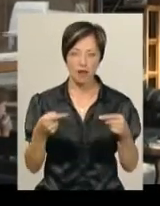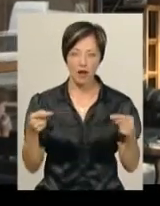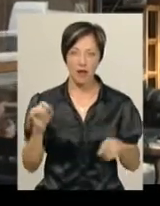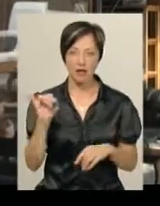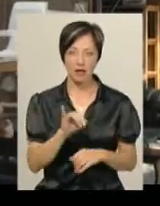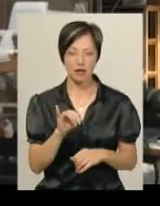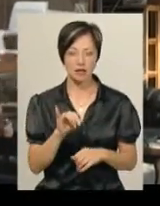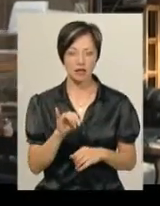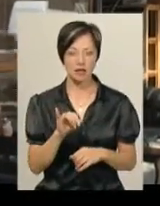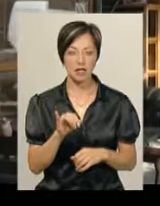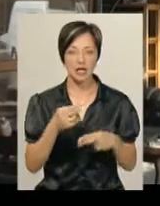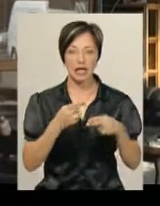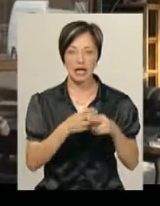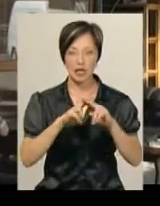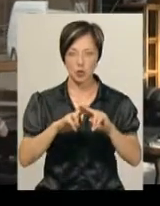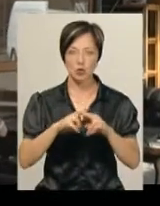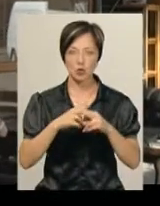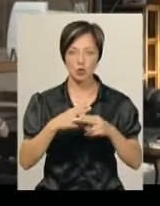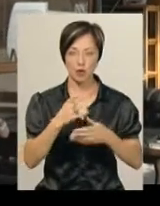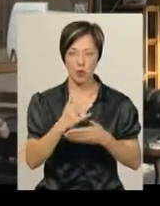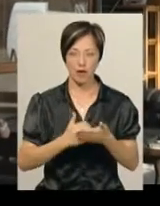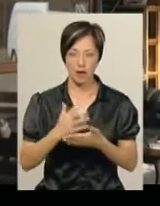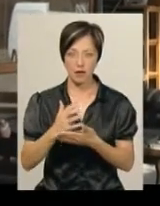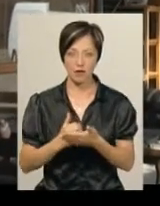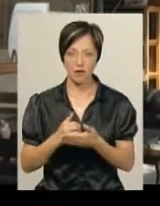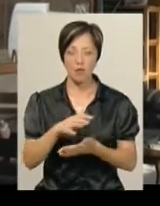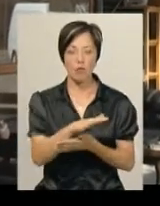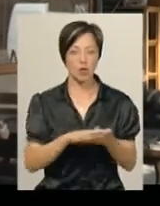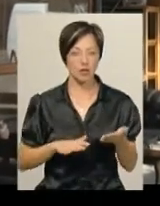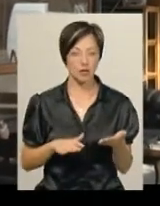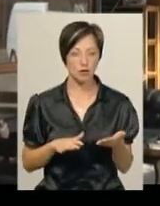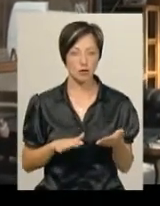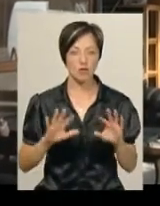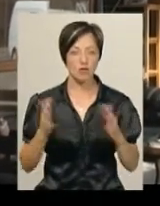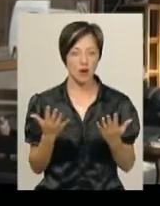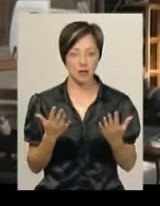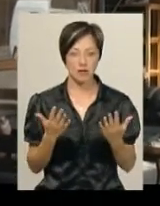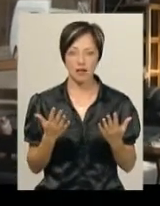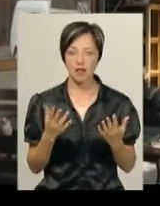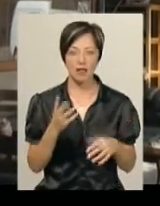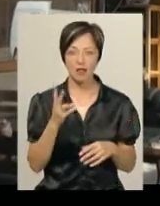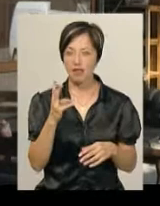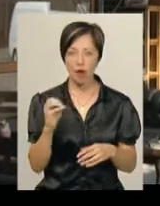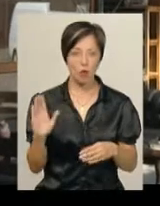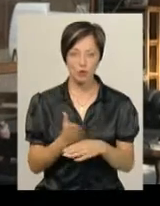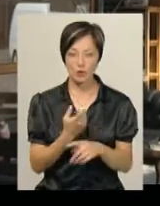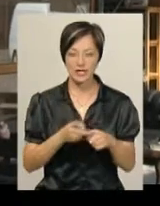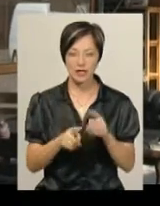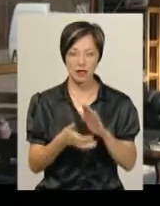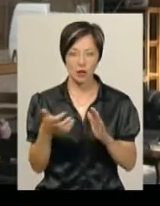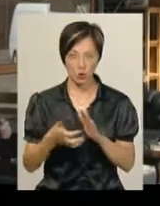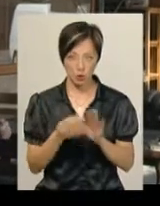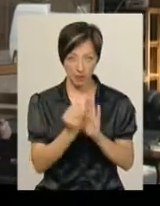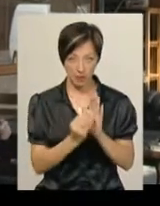інструментів. В подальшому, в разі неусунення зазначених сьогодні